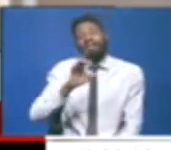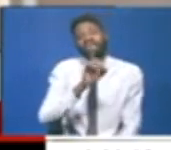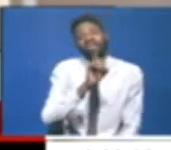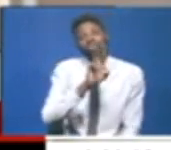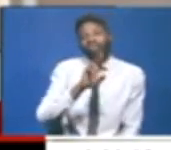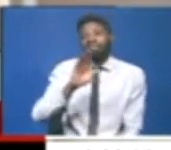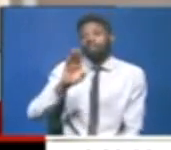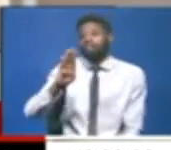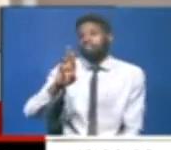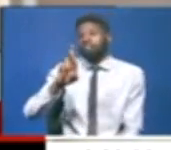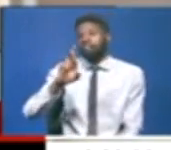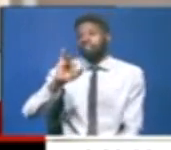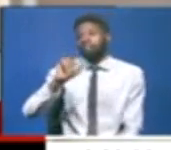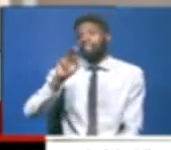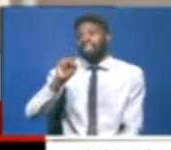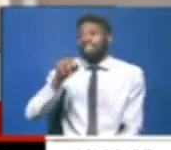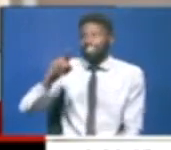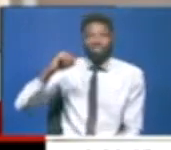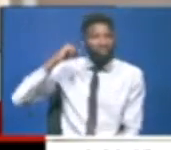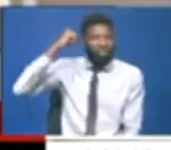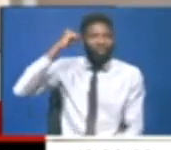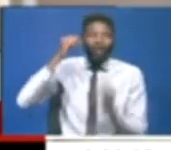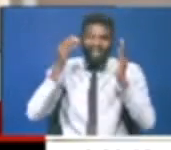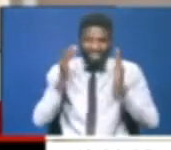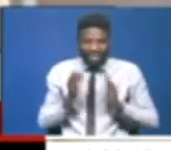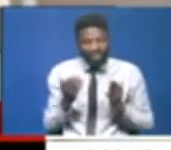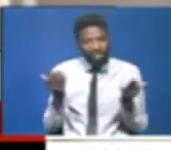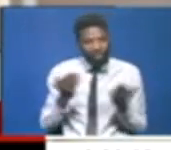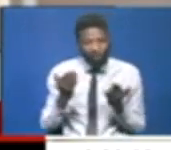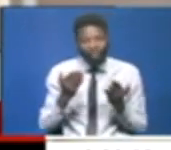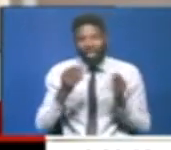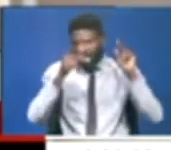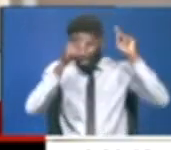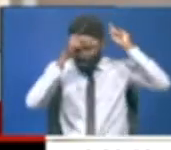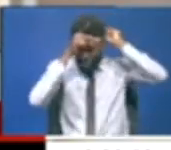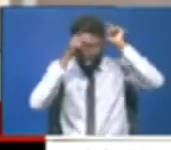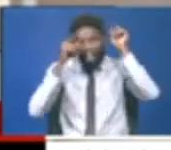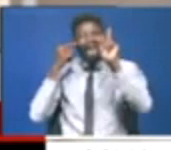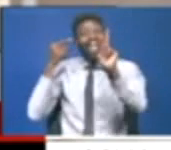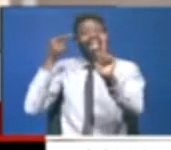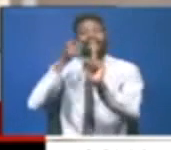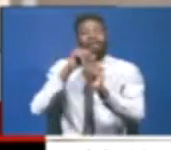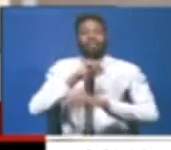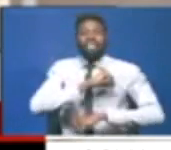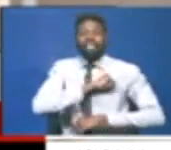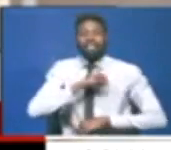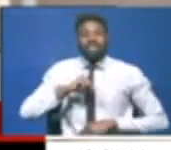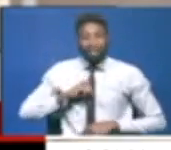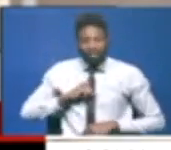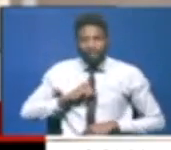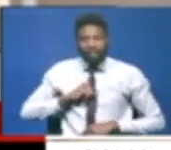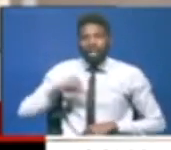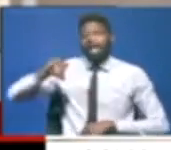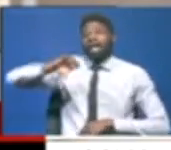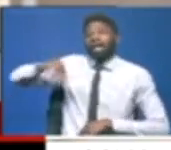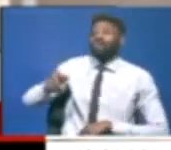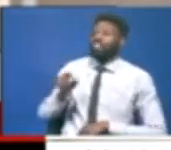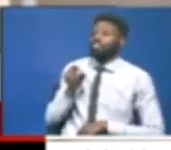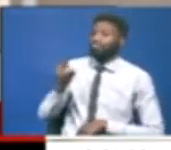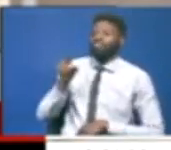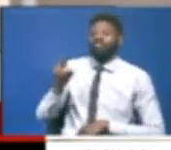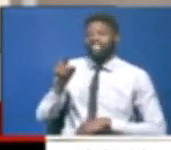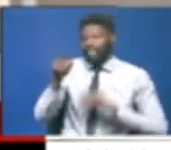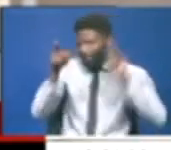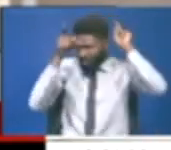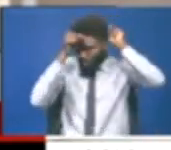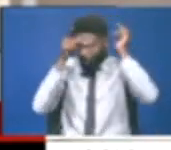Lishenga, ambaye ni mwanasiasa kule Kakamega, anamezea kiti cha Useneta kwenye gatuzi hilo Kakamega. Karibu sana kwenye kitengo cha